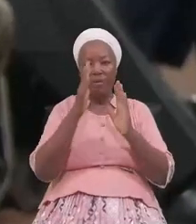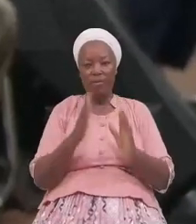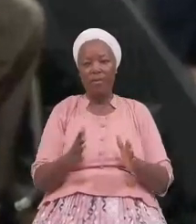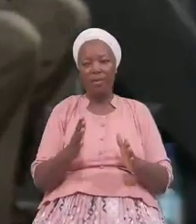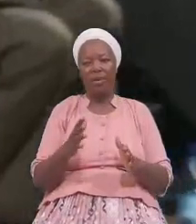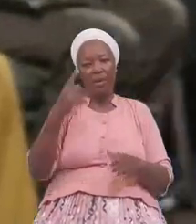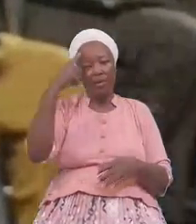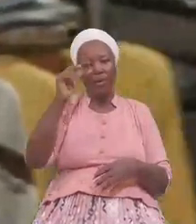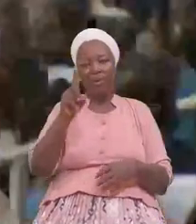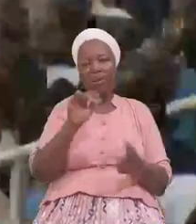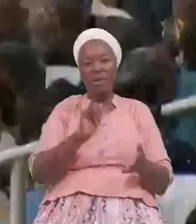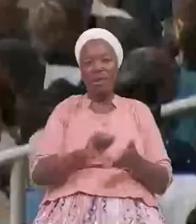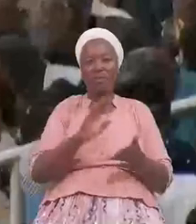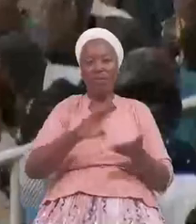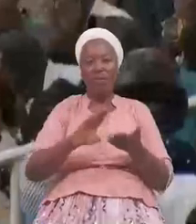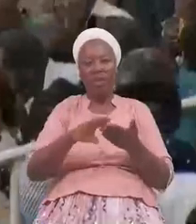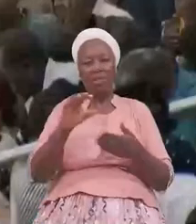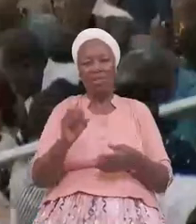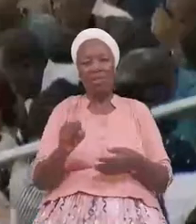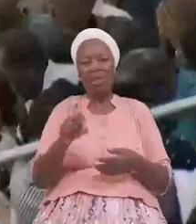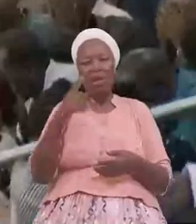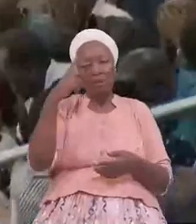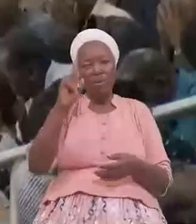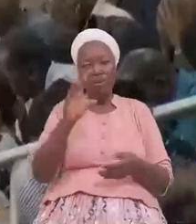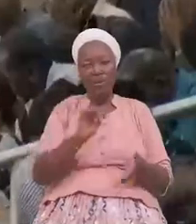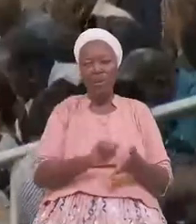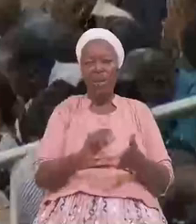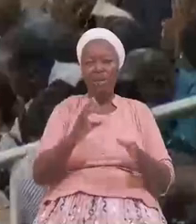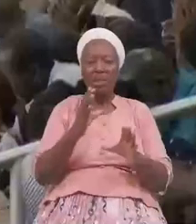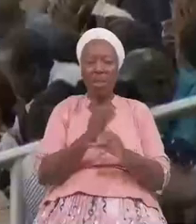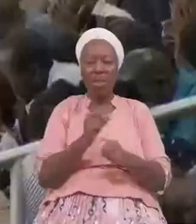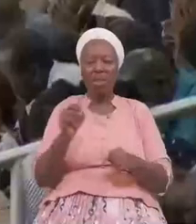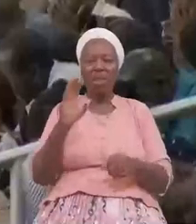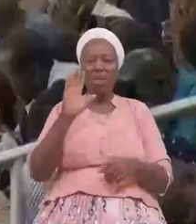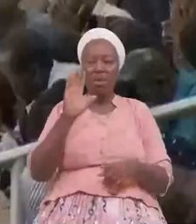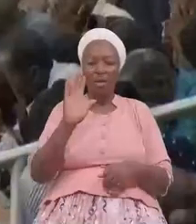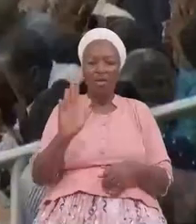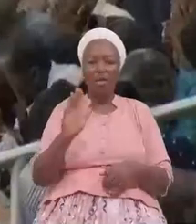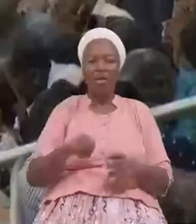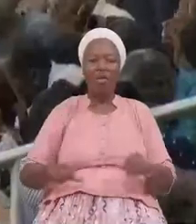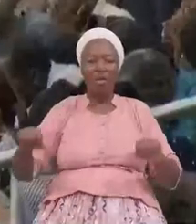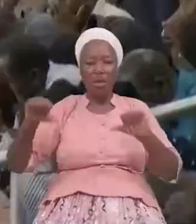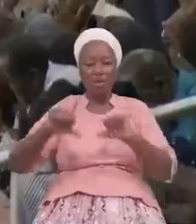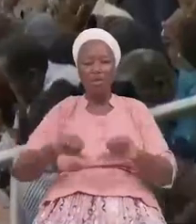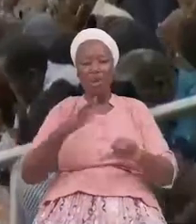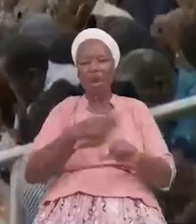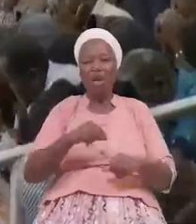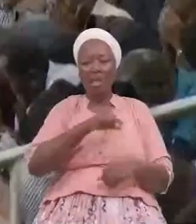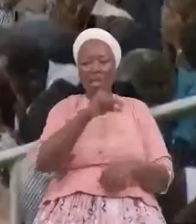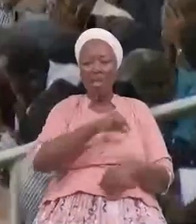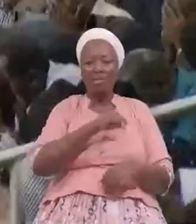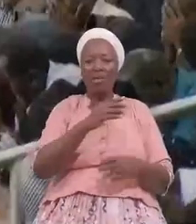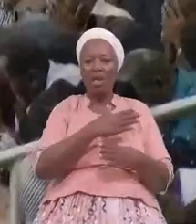qui pardonne. Pour celui qui ôte ta condamnation. Tu te